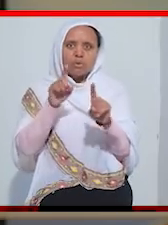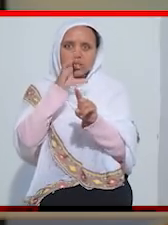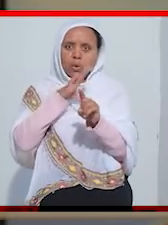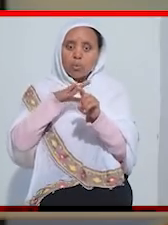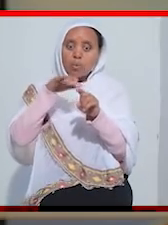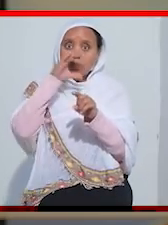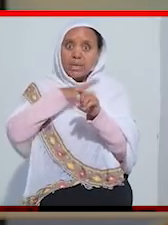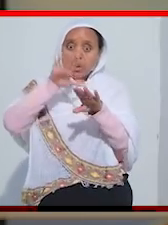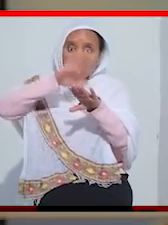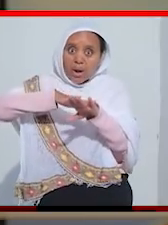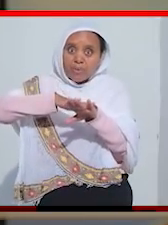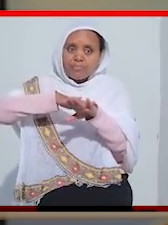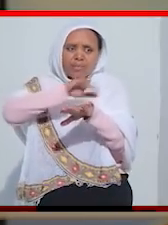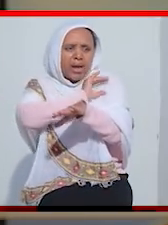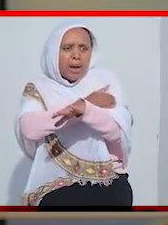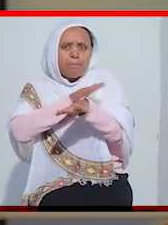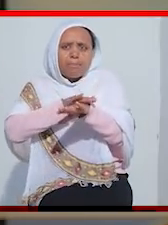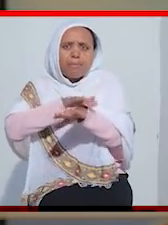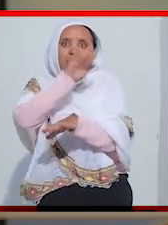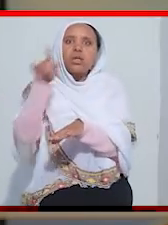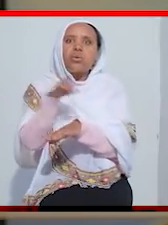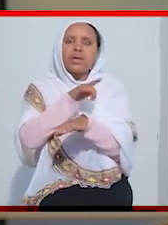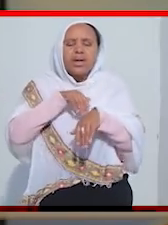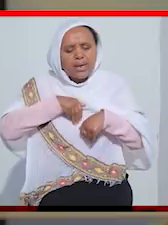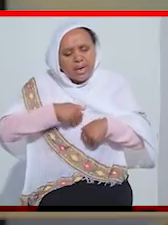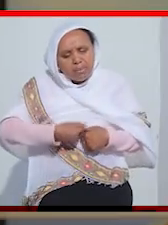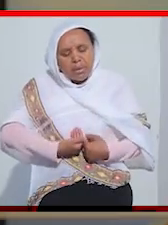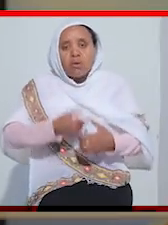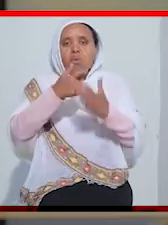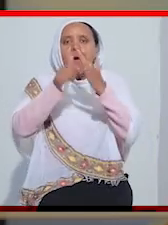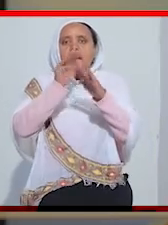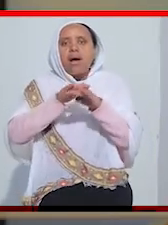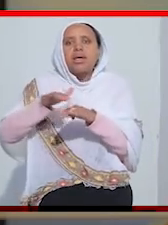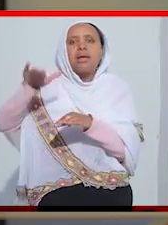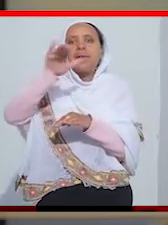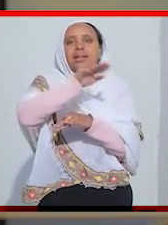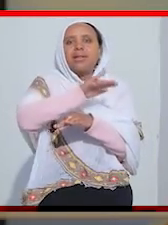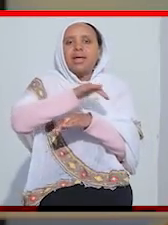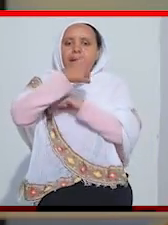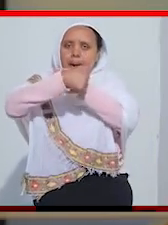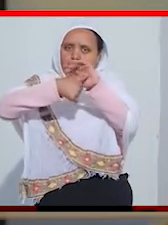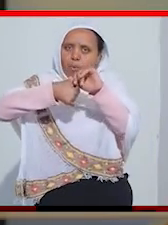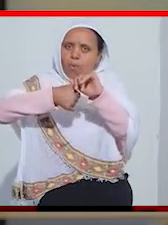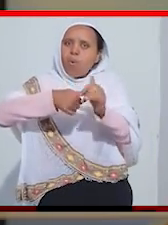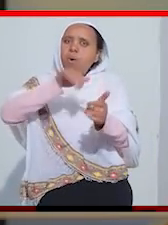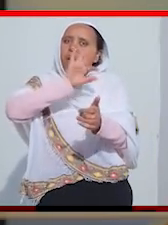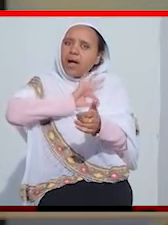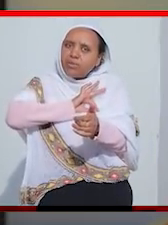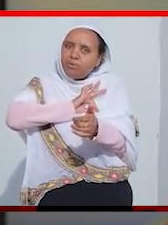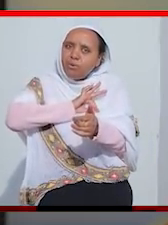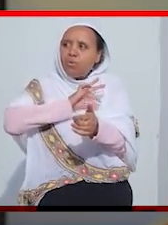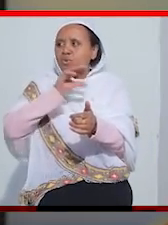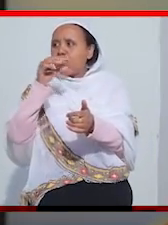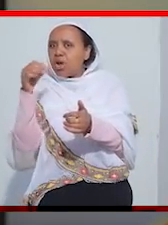ክፉ አይሆንም፣ ሰው በሰው ላይ ከአቅም በላይ የሆነ ከደከመበት ዋጋ የበለጠ ደብቆ